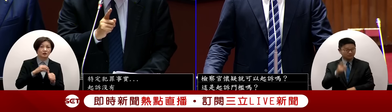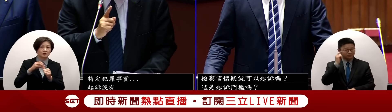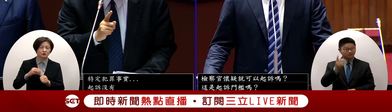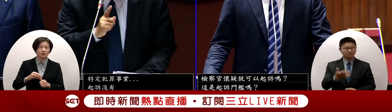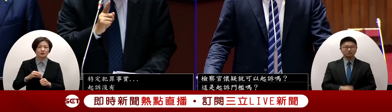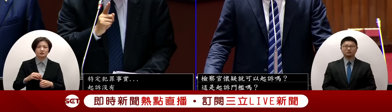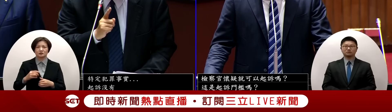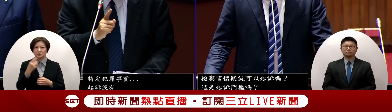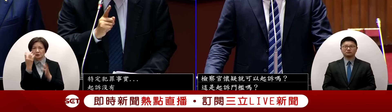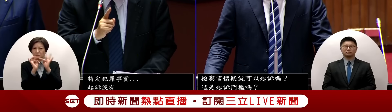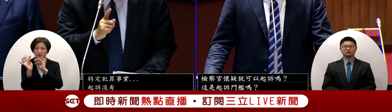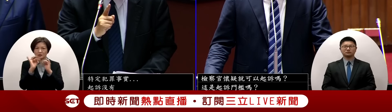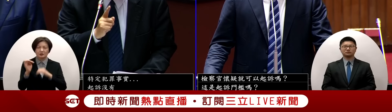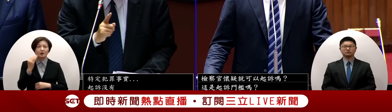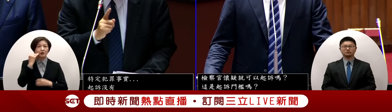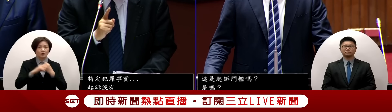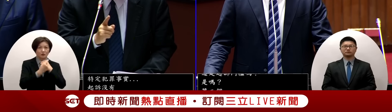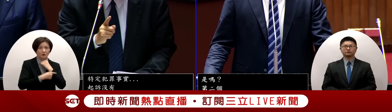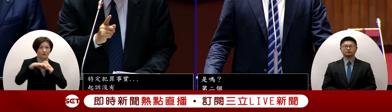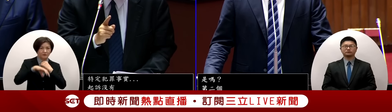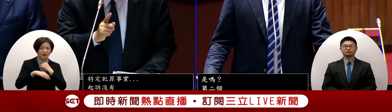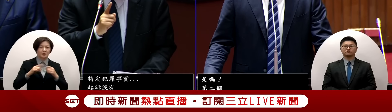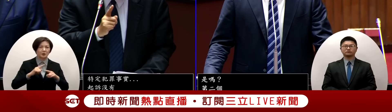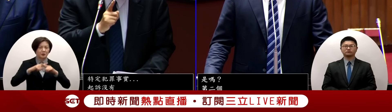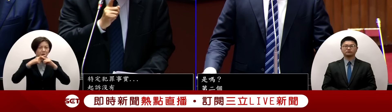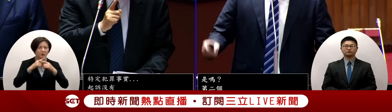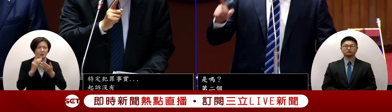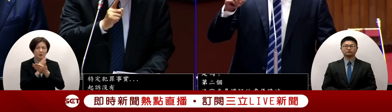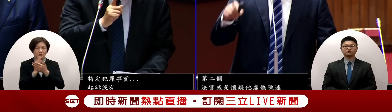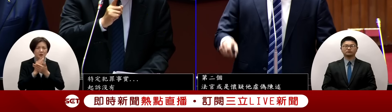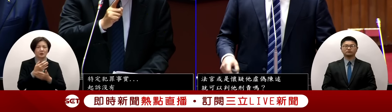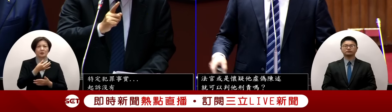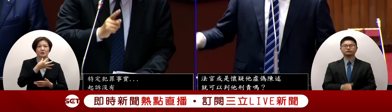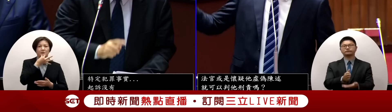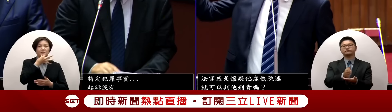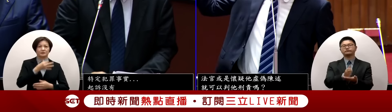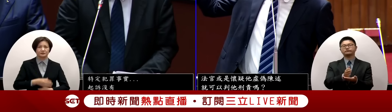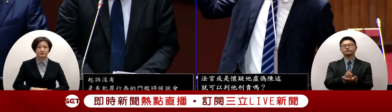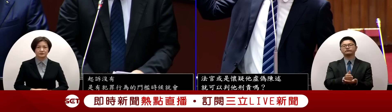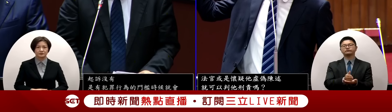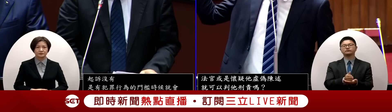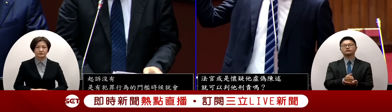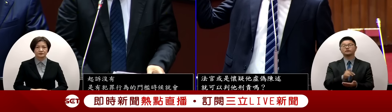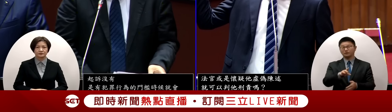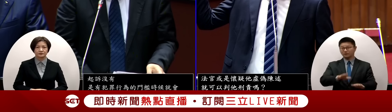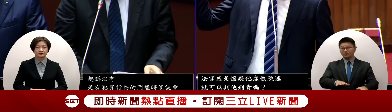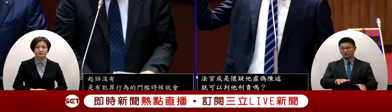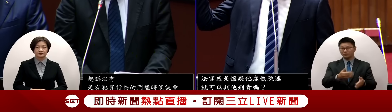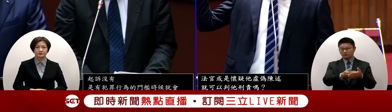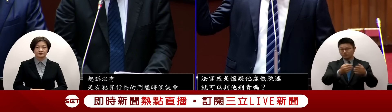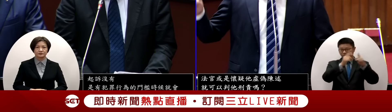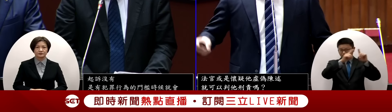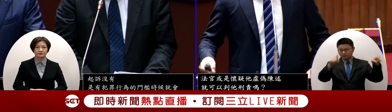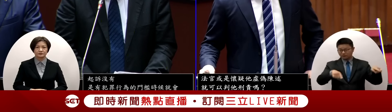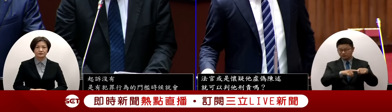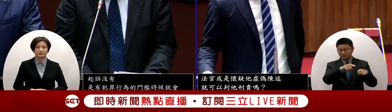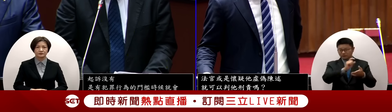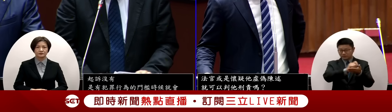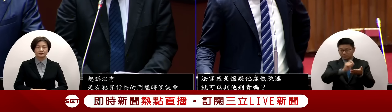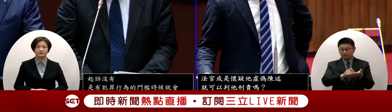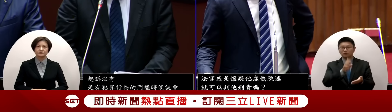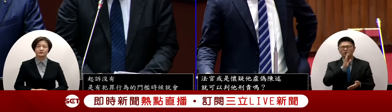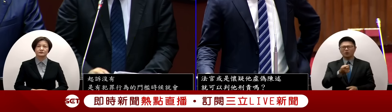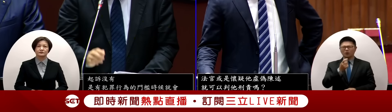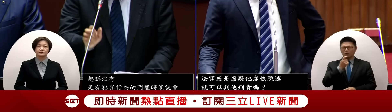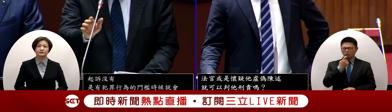被移送侦办有接受法院这个审判的危险。但是我认为、这个、 来，先停一下吼、哦，你们的图卡是说怀疑虚伪陈述